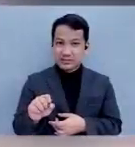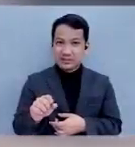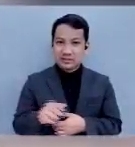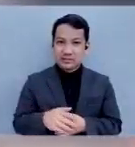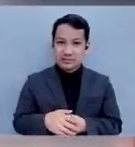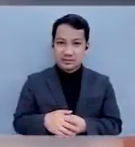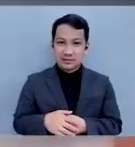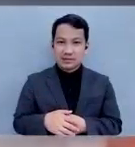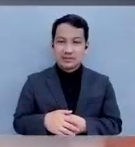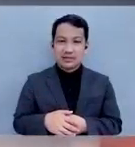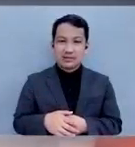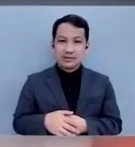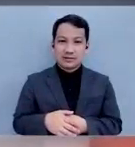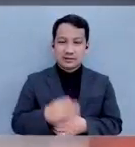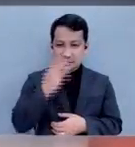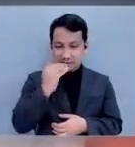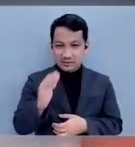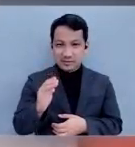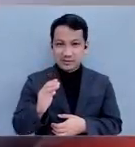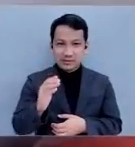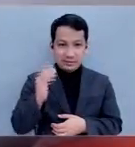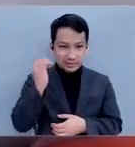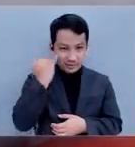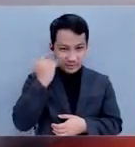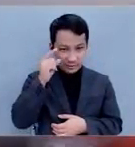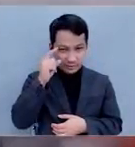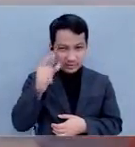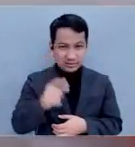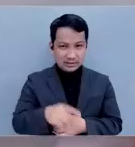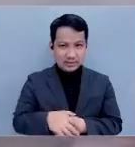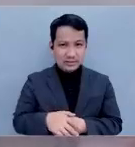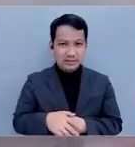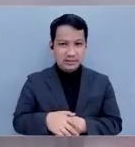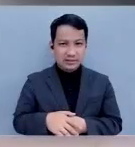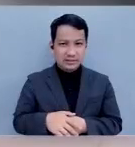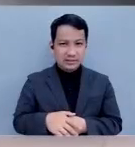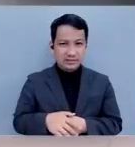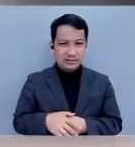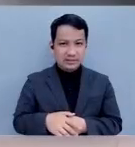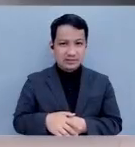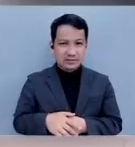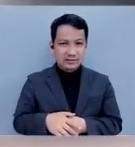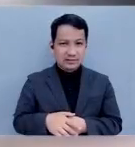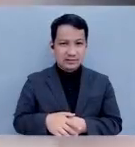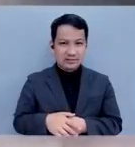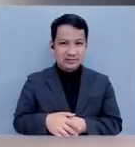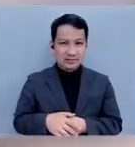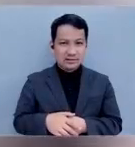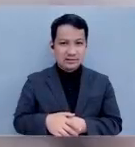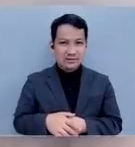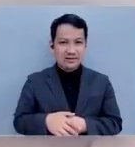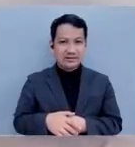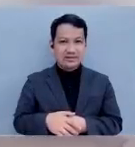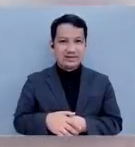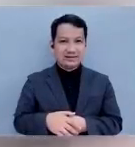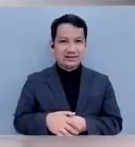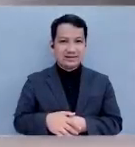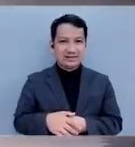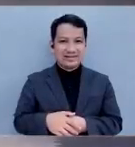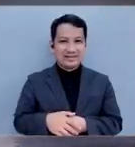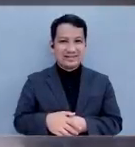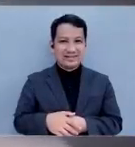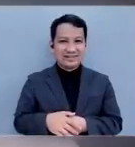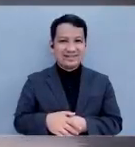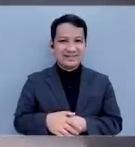Eh, ang ating funny guy kayang si Justin Quirino. Ano sinasabi mo? Ano sinasabi mo? Walang hiya ako? Wala talagang hiya